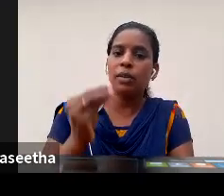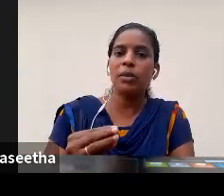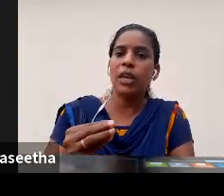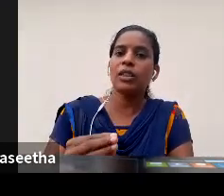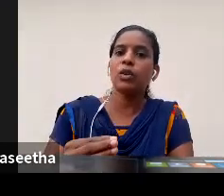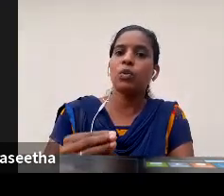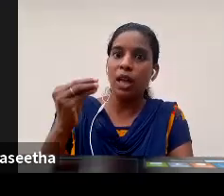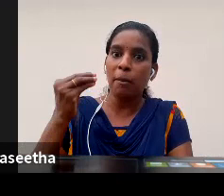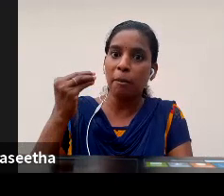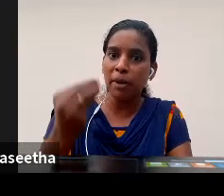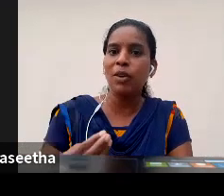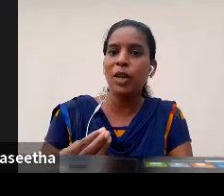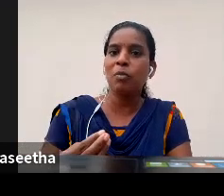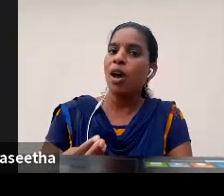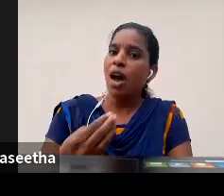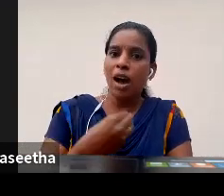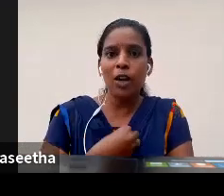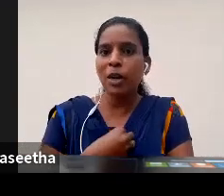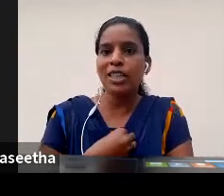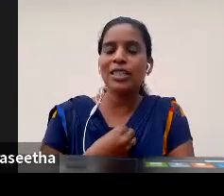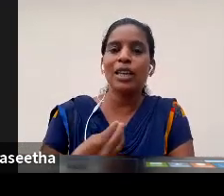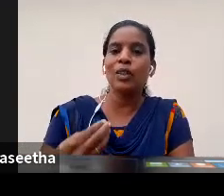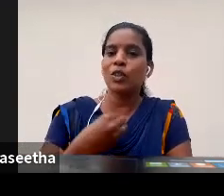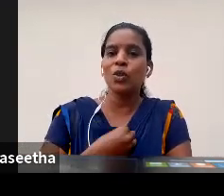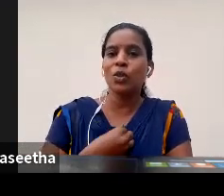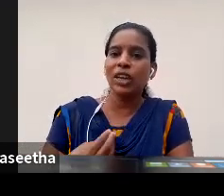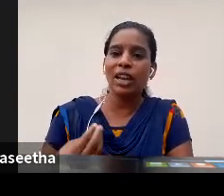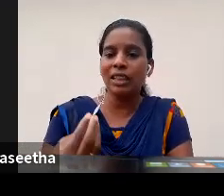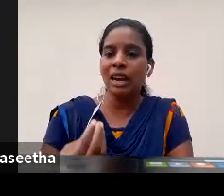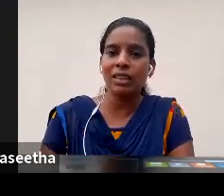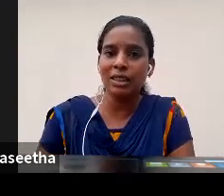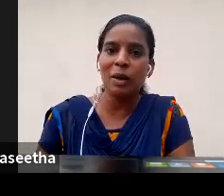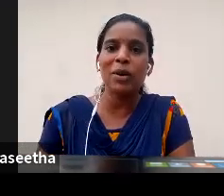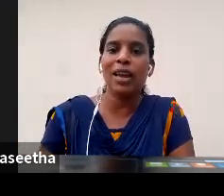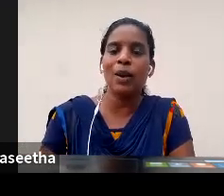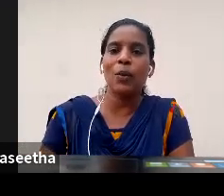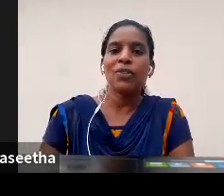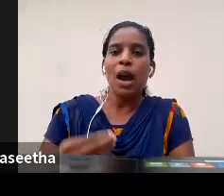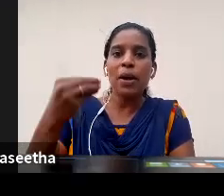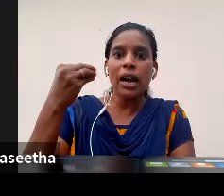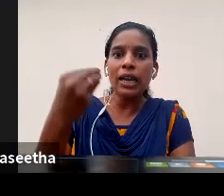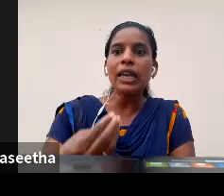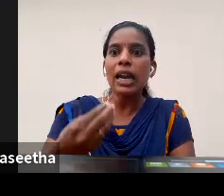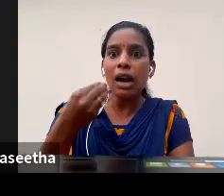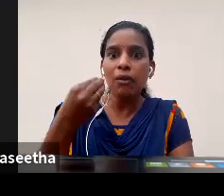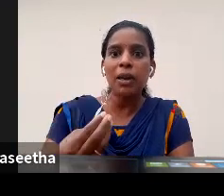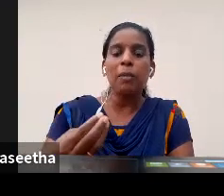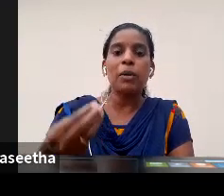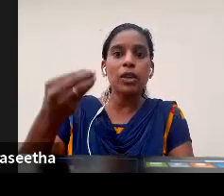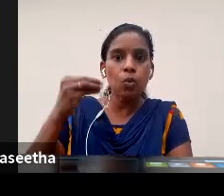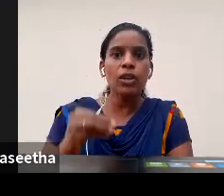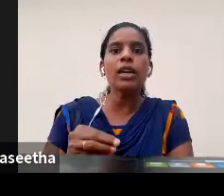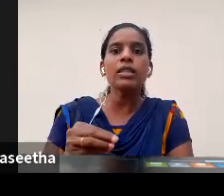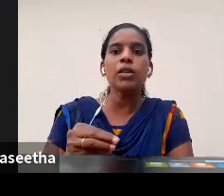ഒരു ശബ്ദമില്ലാത്ത കുട്ടി ഒന്ന് അമ്മയെന്ന് വിളിക്കുമ്പോൾ അവരുടെ മനസ്സിന്റെ സന്തോഷം ഒരു വിങ്ങൽ എന്താണെന്നുള്ളത് നമുക്കറിയാലോ. അപ്പൊ അങ്ങനെയാണ് അവര് പറയാ.